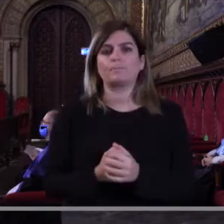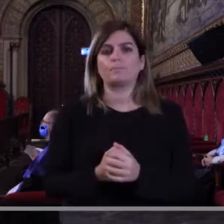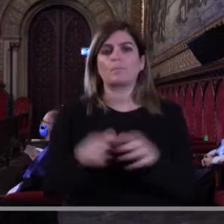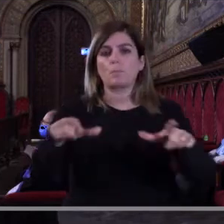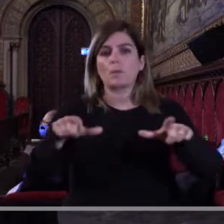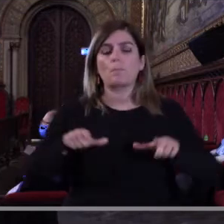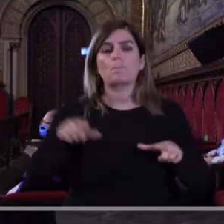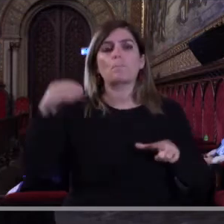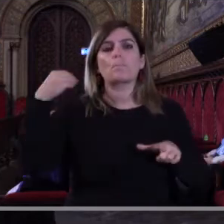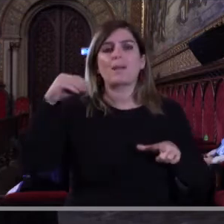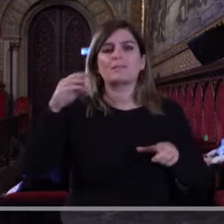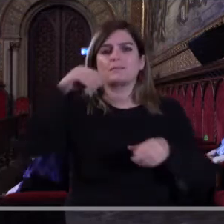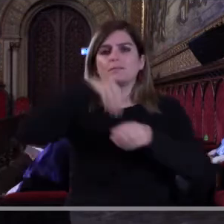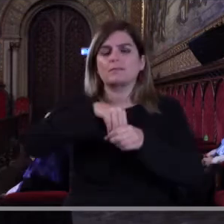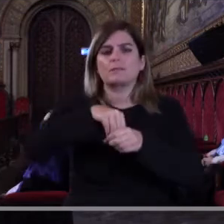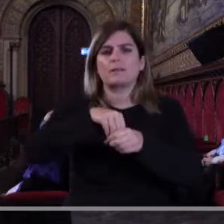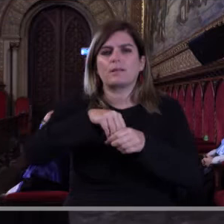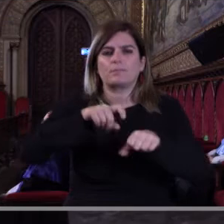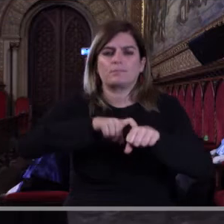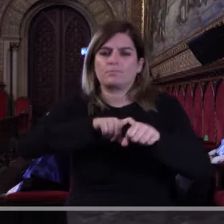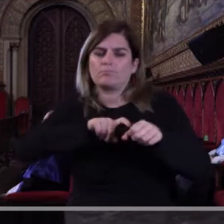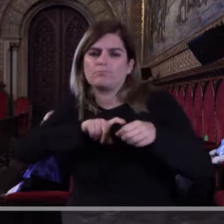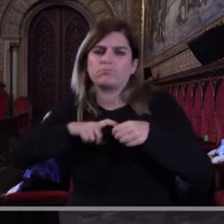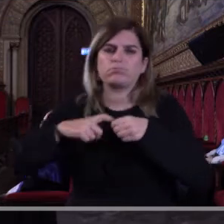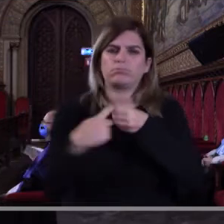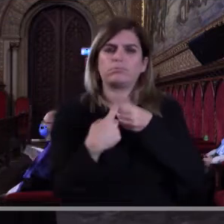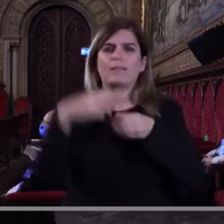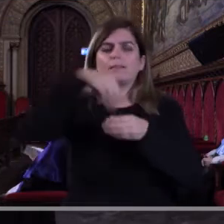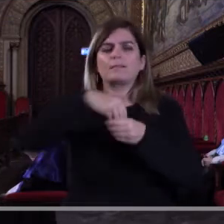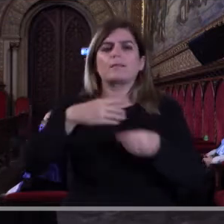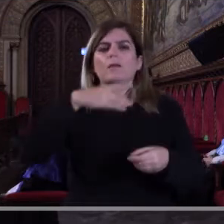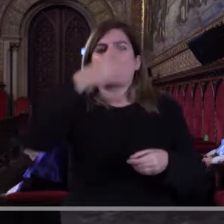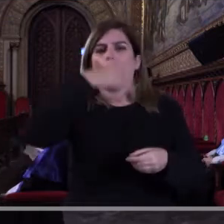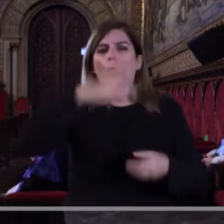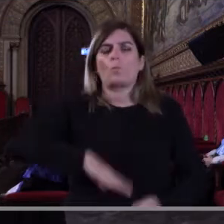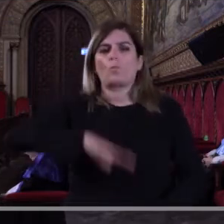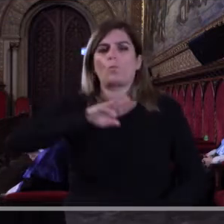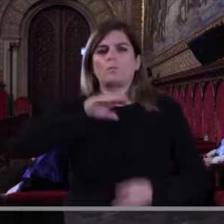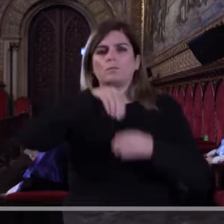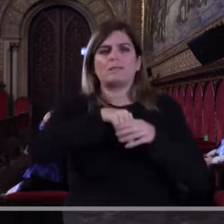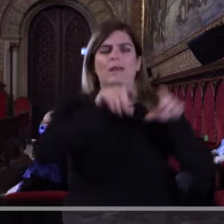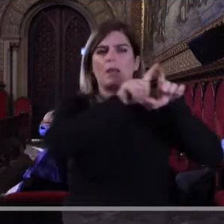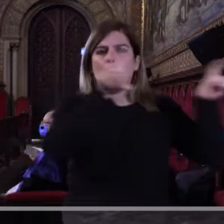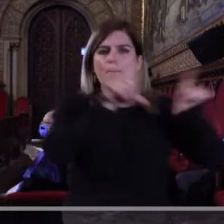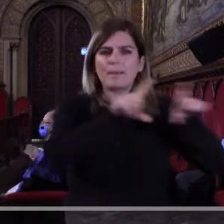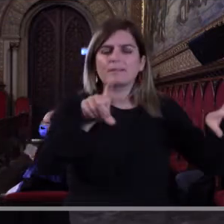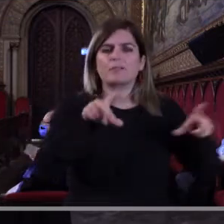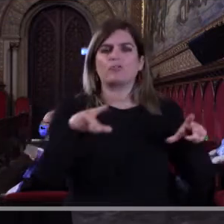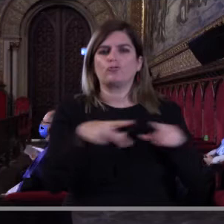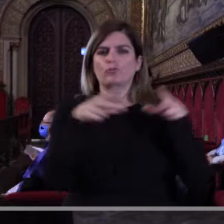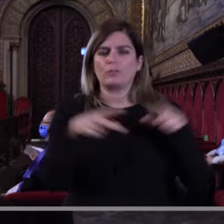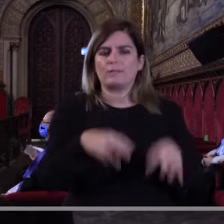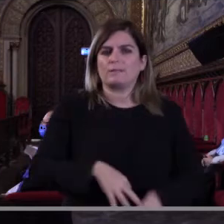de caràcter interdisciplinari, integra el coneixement de professionals de l'empresa i la societat civil,